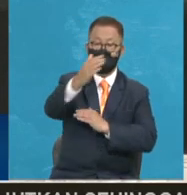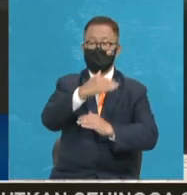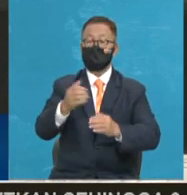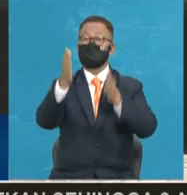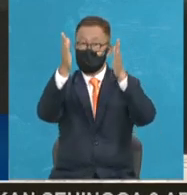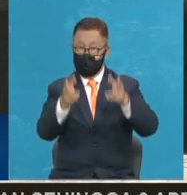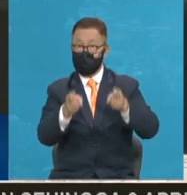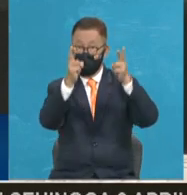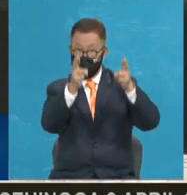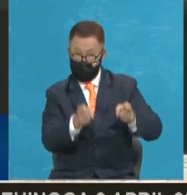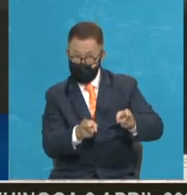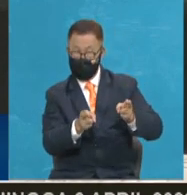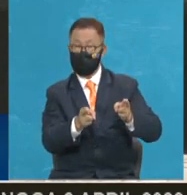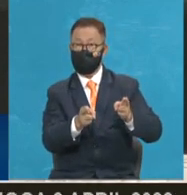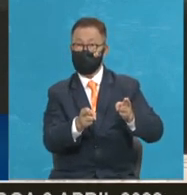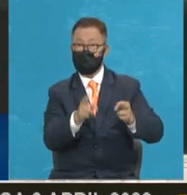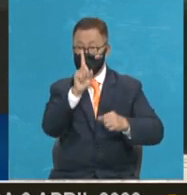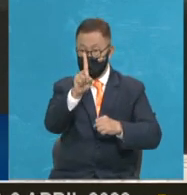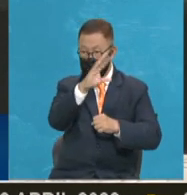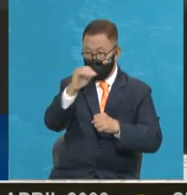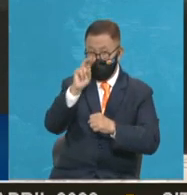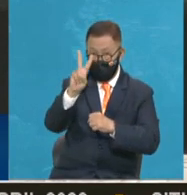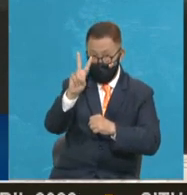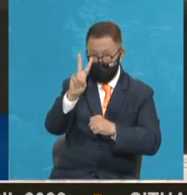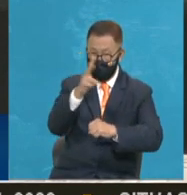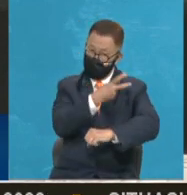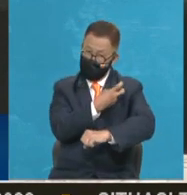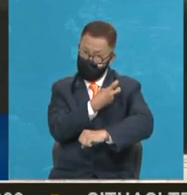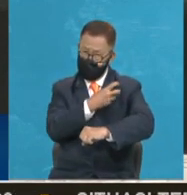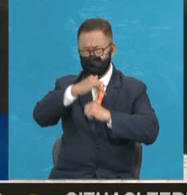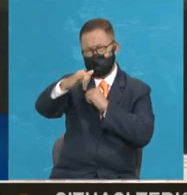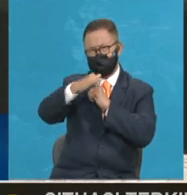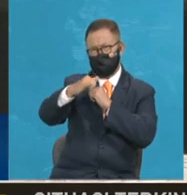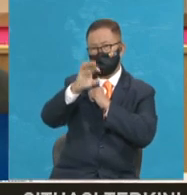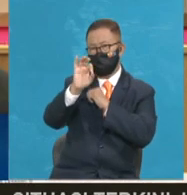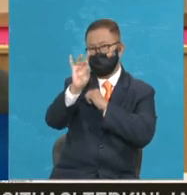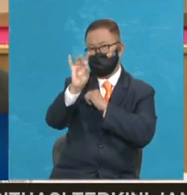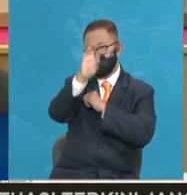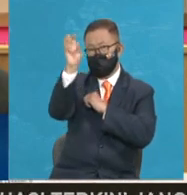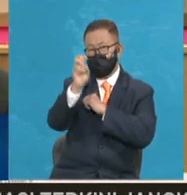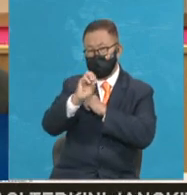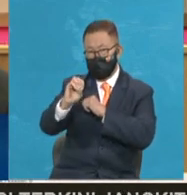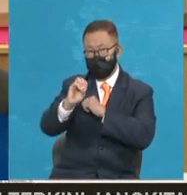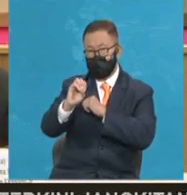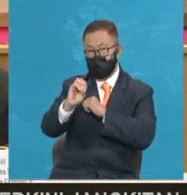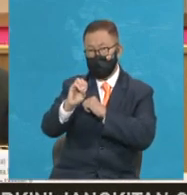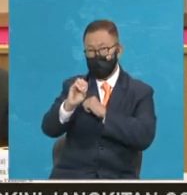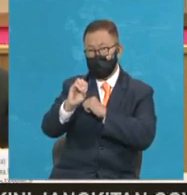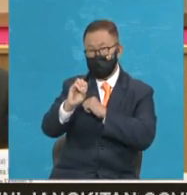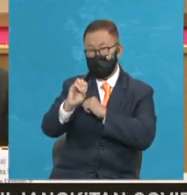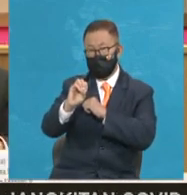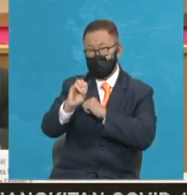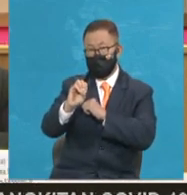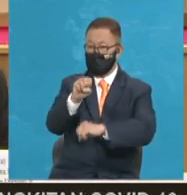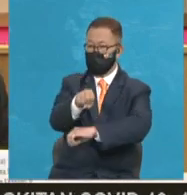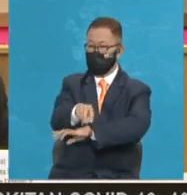negara ini menakar kadar satu dus dan dosa telah masing-masing lebih 90400 bagi seketan pergerakan